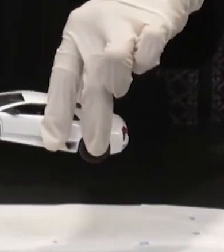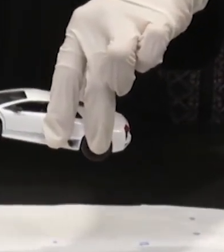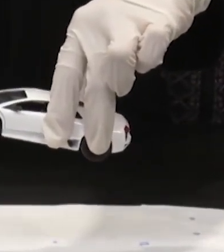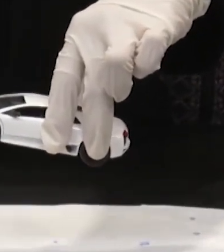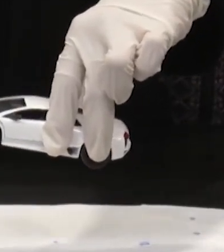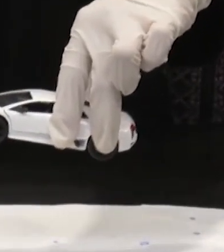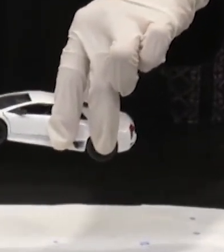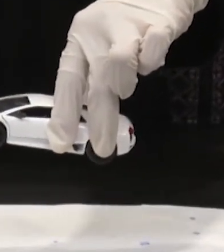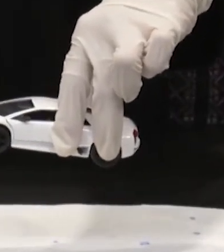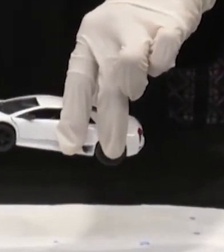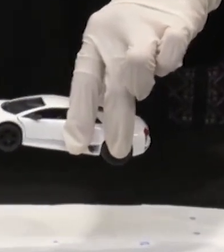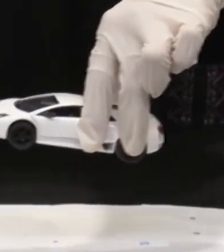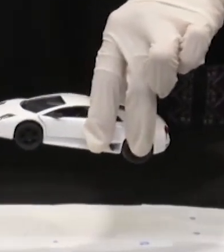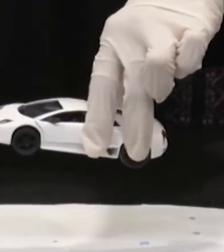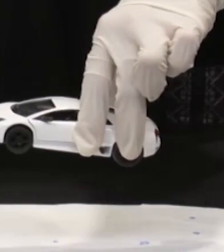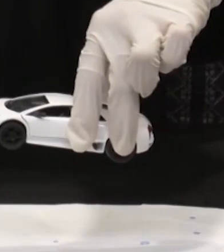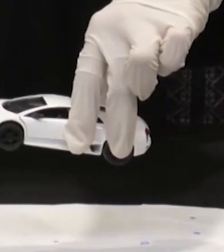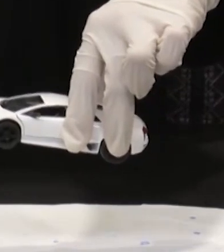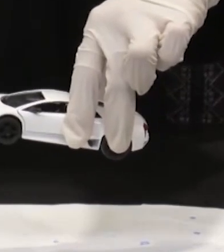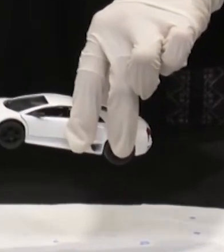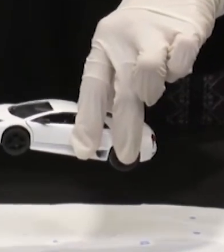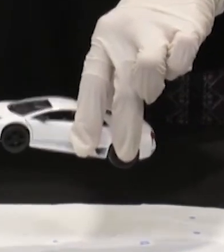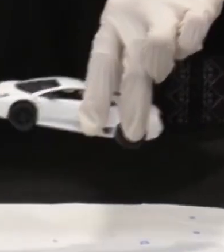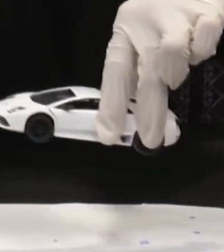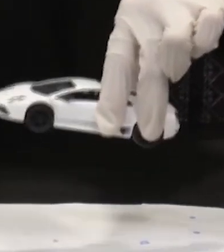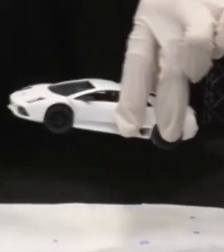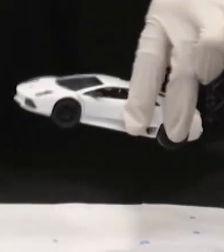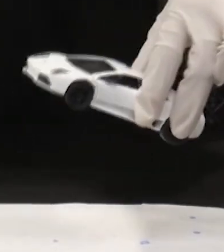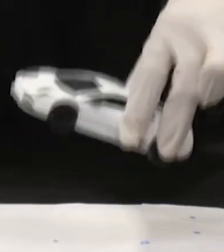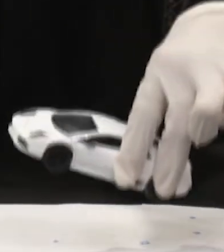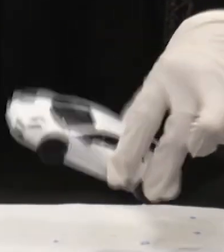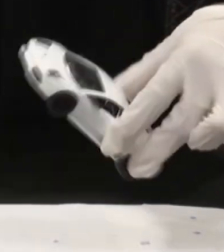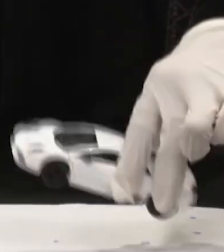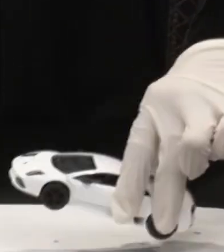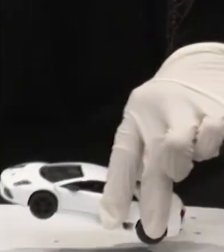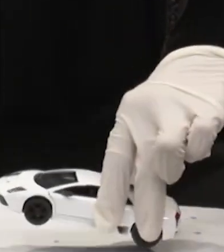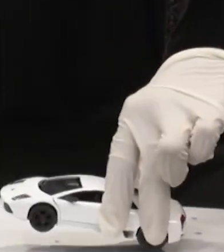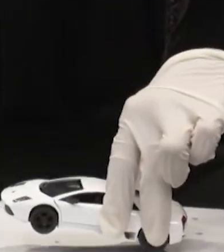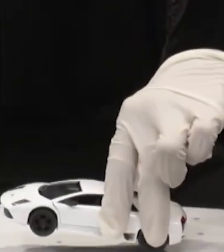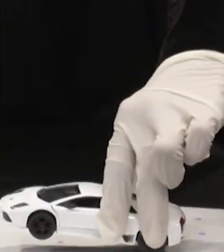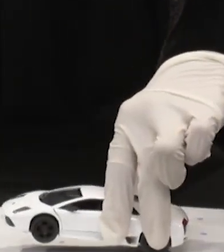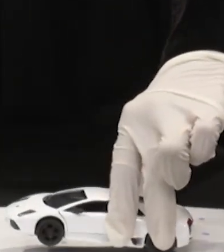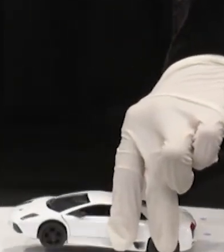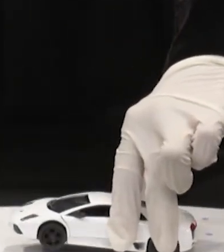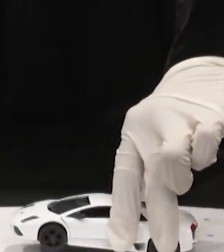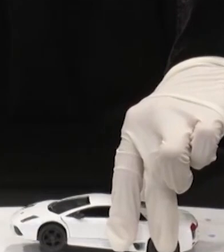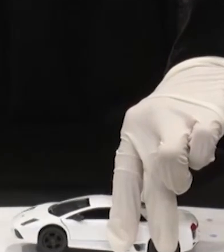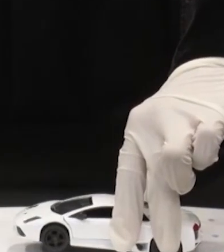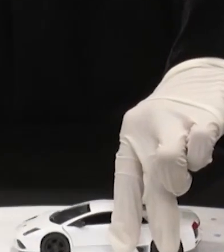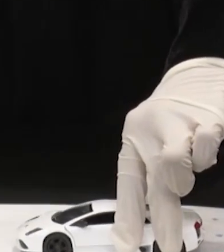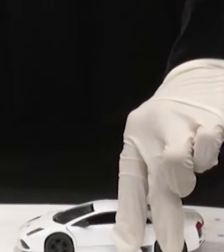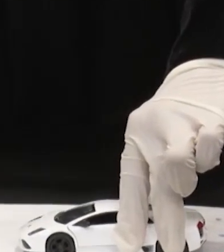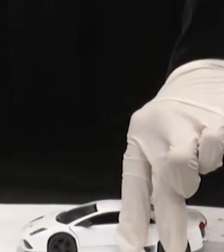ماذا طباعه الحبر على الورق الابيض وهذا هو ما اهدف اليه انظر وترقب معي ساضعها